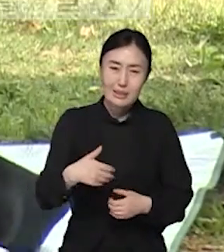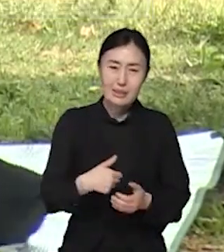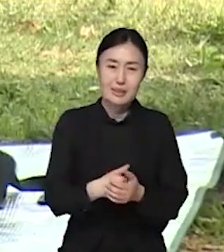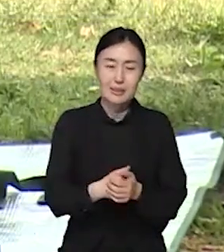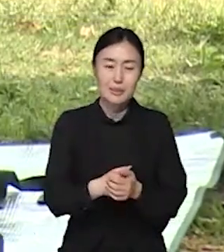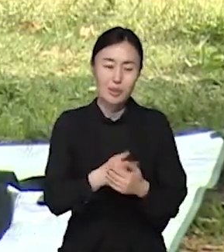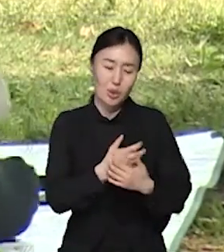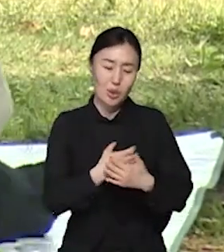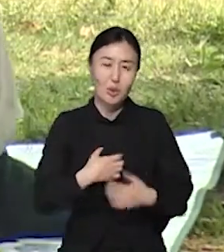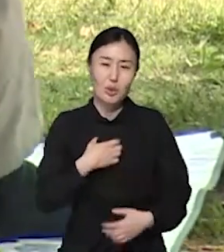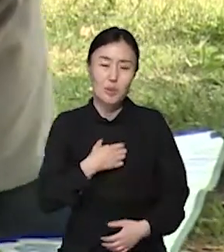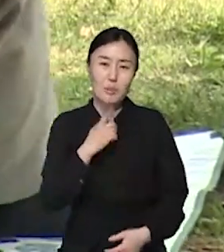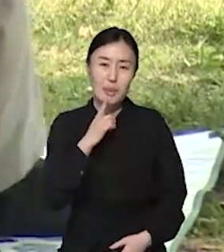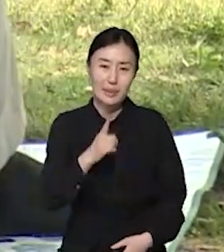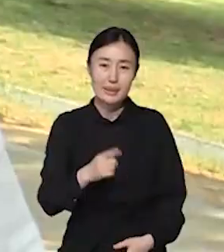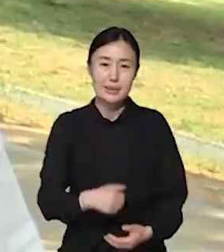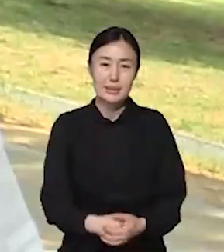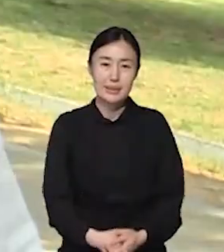우려의 목소리입니다.